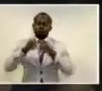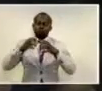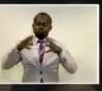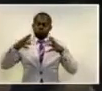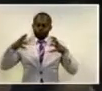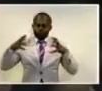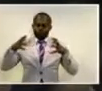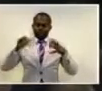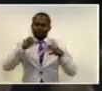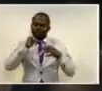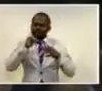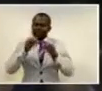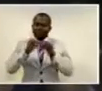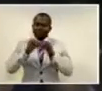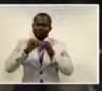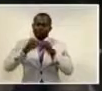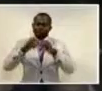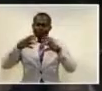ntabwo ikura